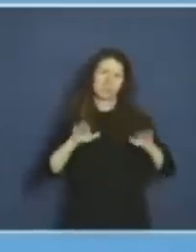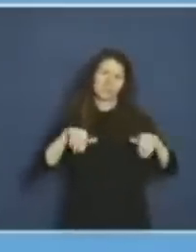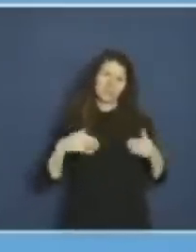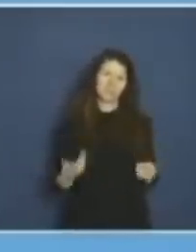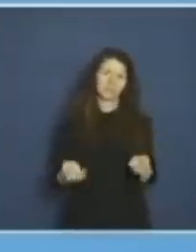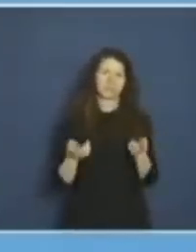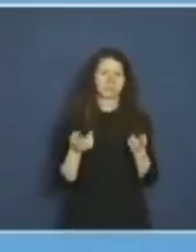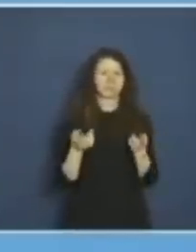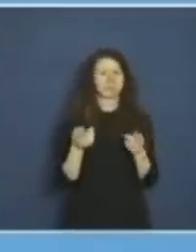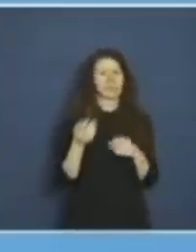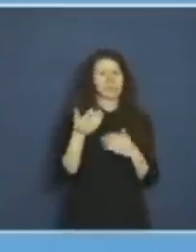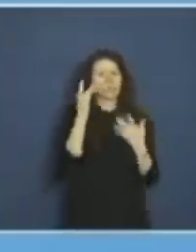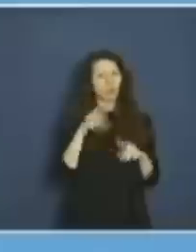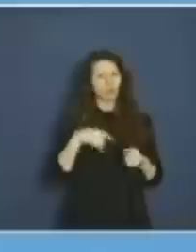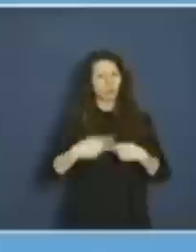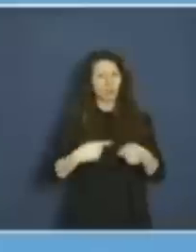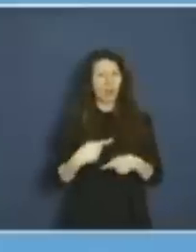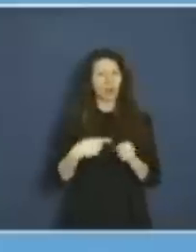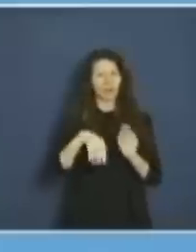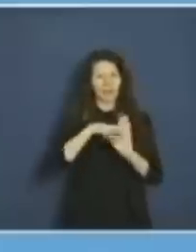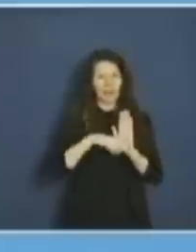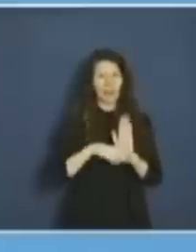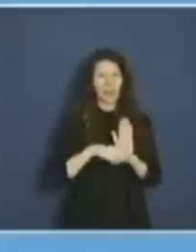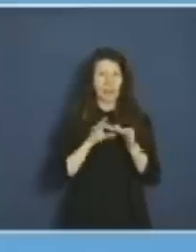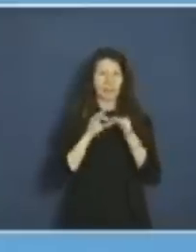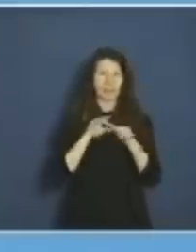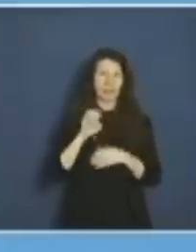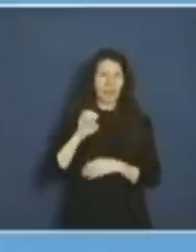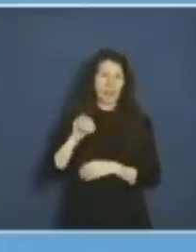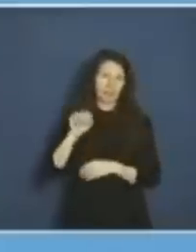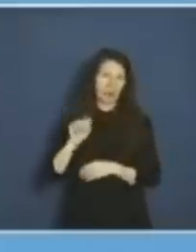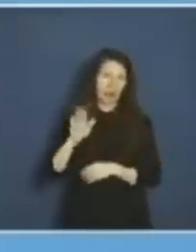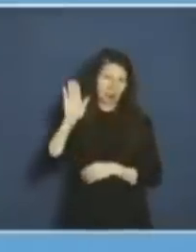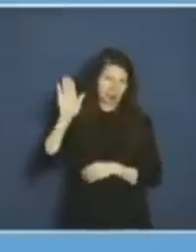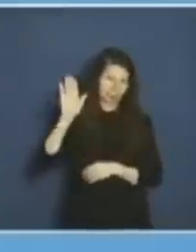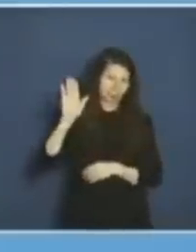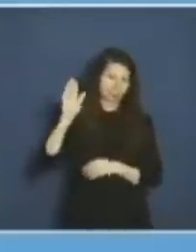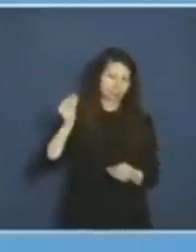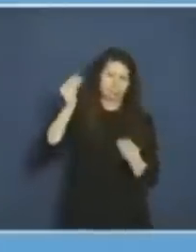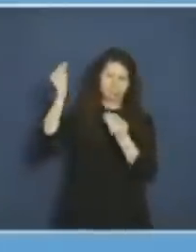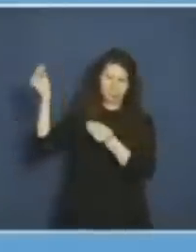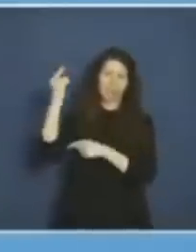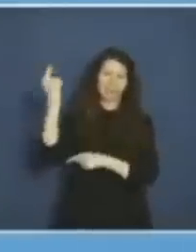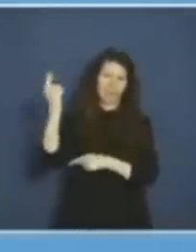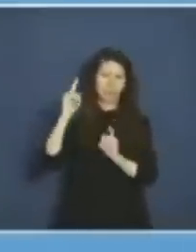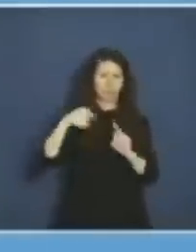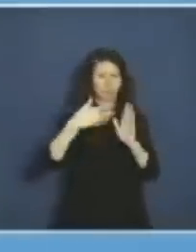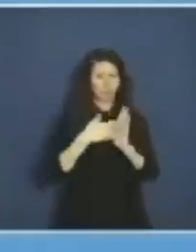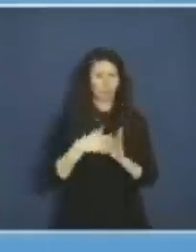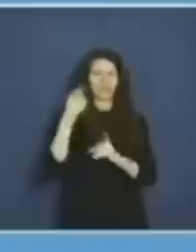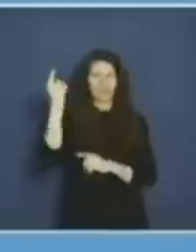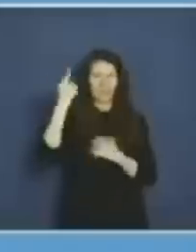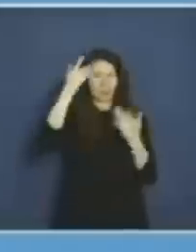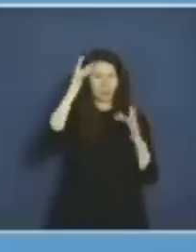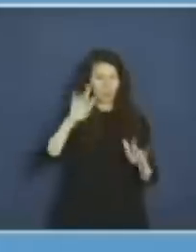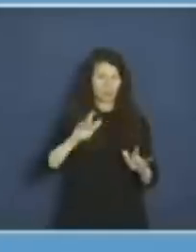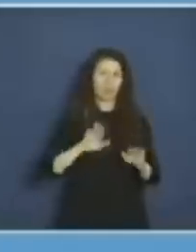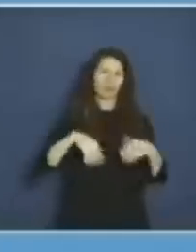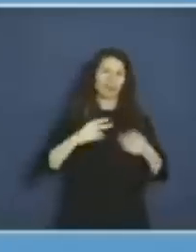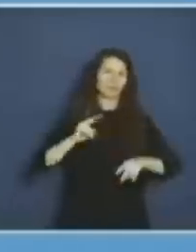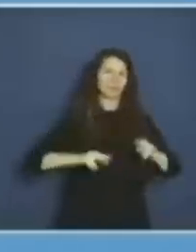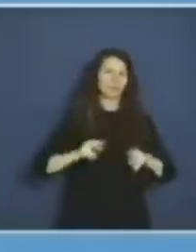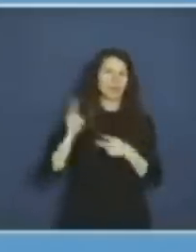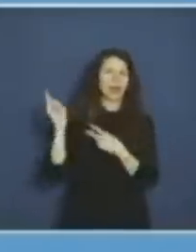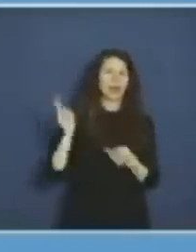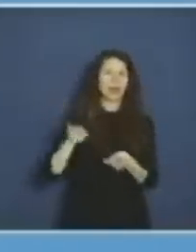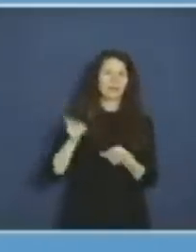ein reguläres Zulassungsverfahren bei der Europäischen Arzneimittelagentur gibt. Und es gibt natürlich halt eben auch unterschiedliche Liefermengen.